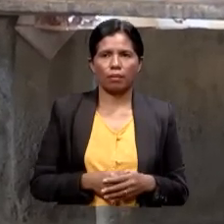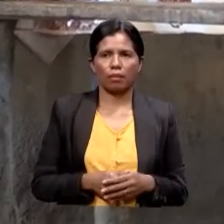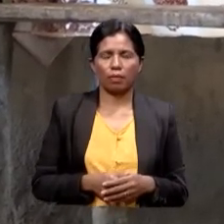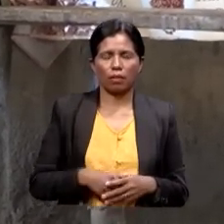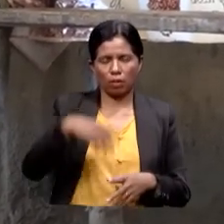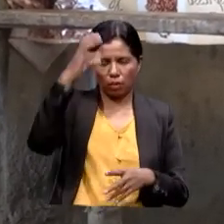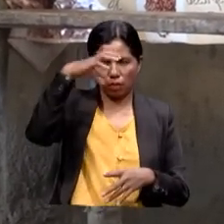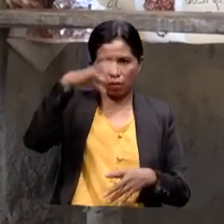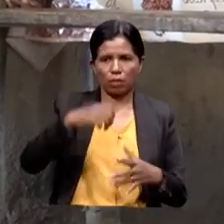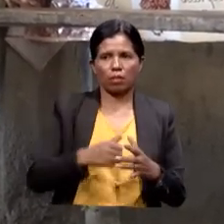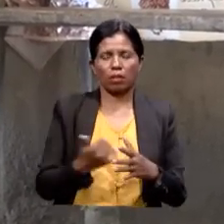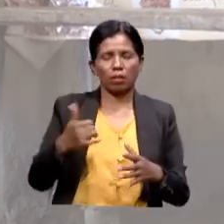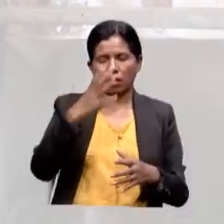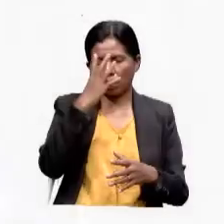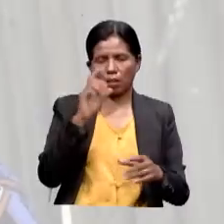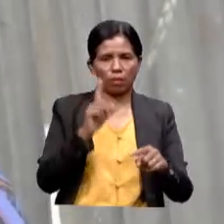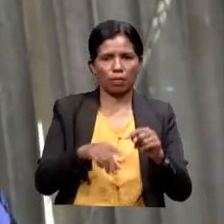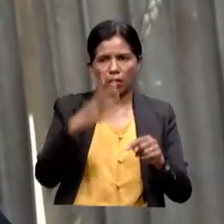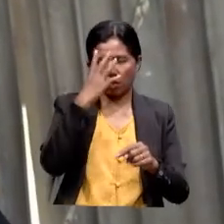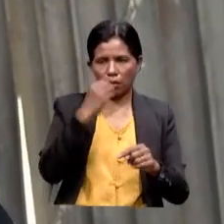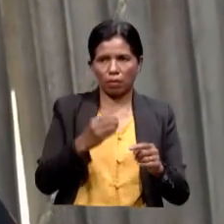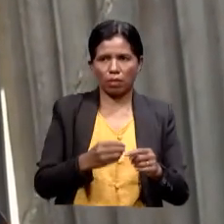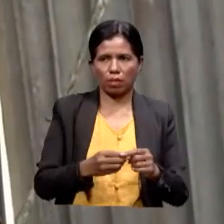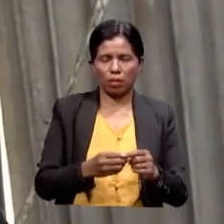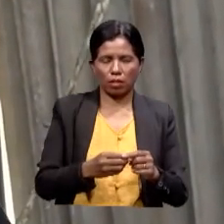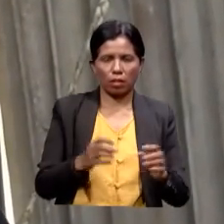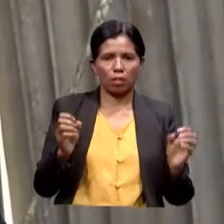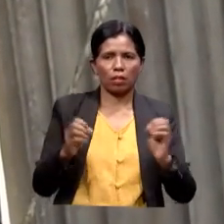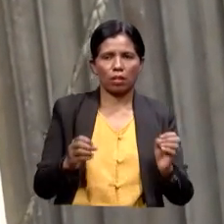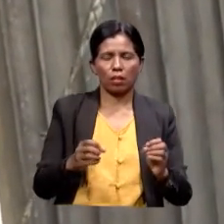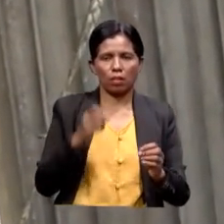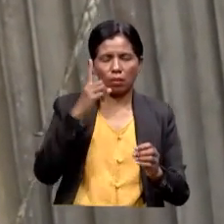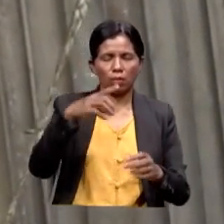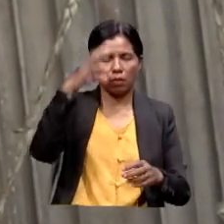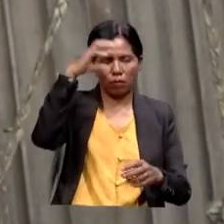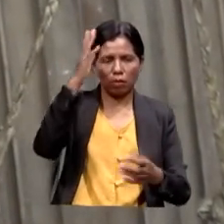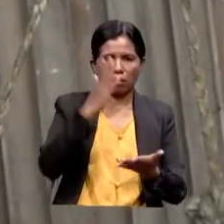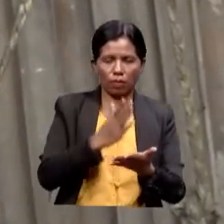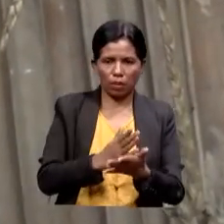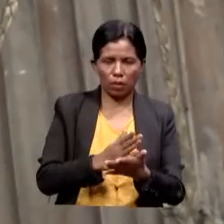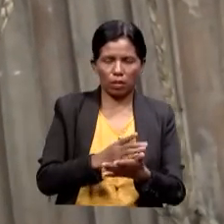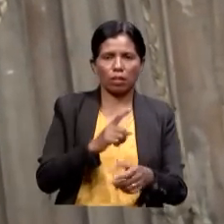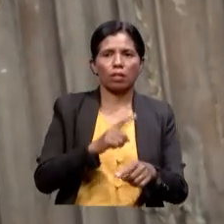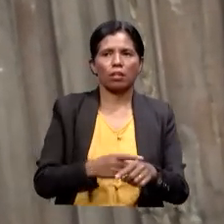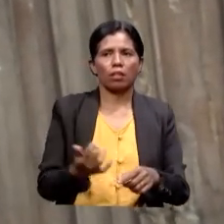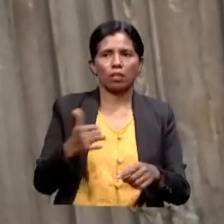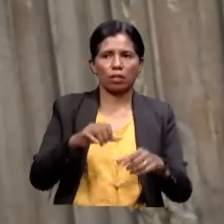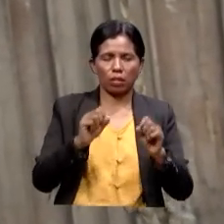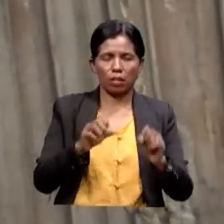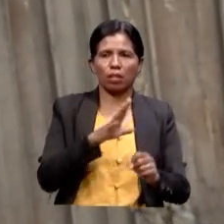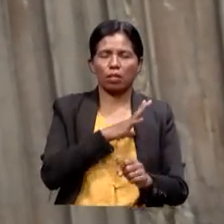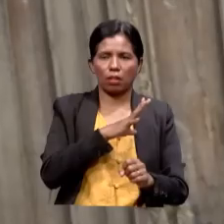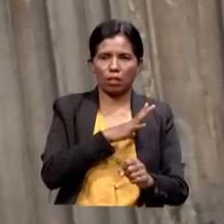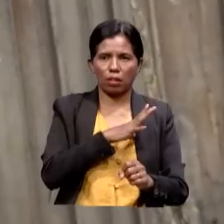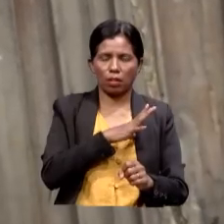ona ijane serto bala dia cheteng ke hade erto konformi udang para tuku hir tu kira entan cheteng ke hin